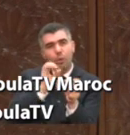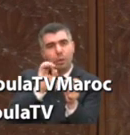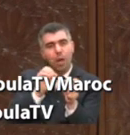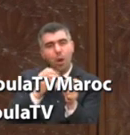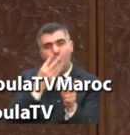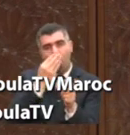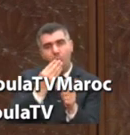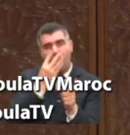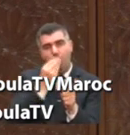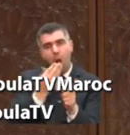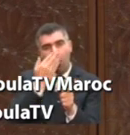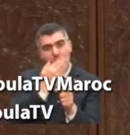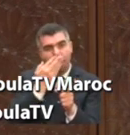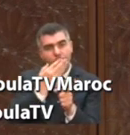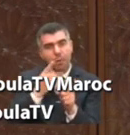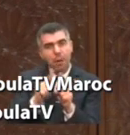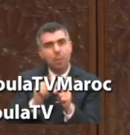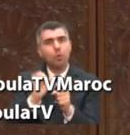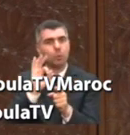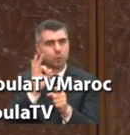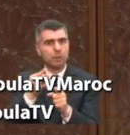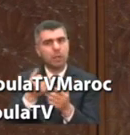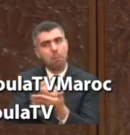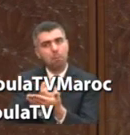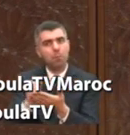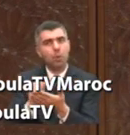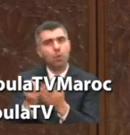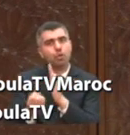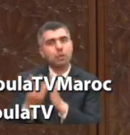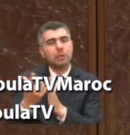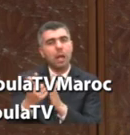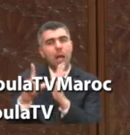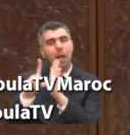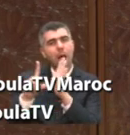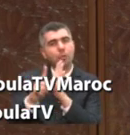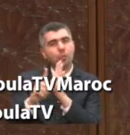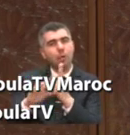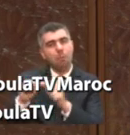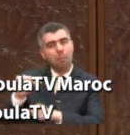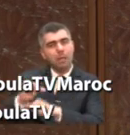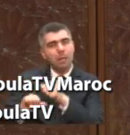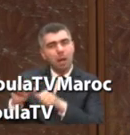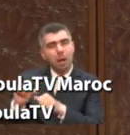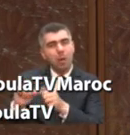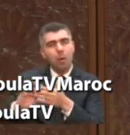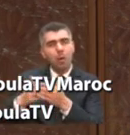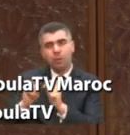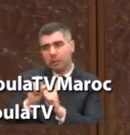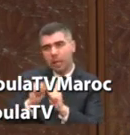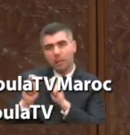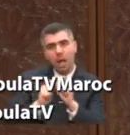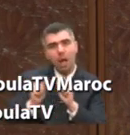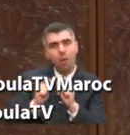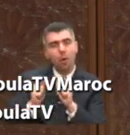ديال الخنزير. وبالتالي إذا كان هادشي حنا كاين متابعة، كاين محليا كاين تشاور ما بين